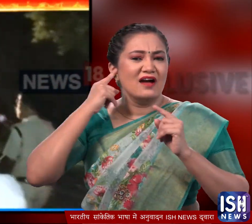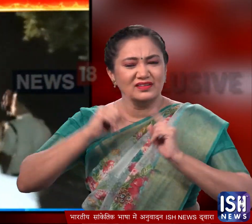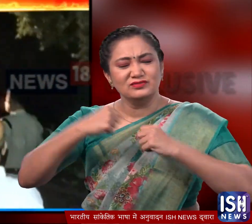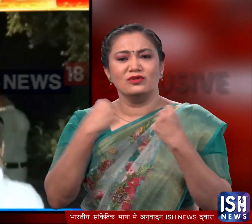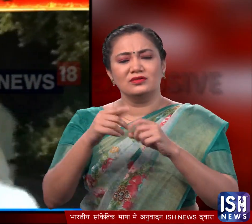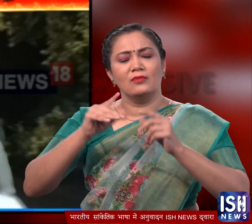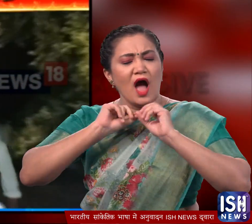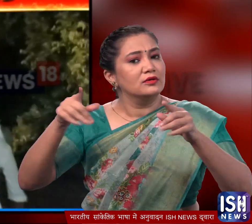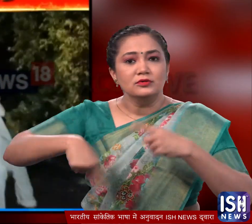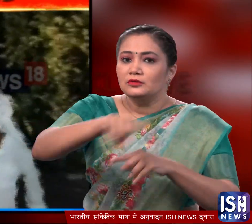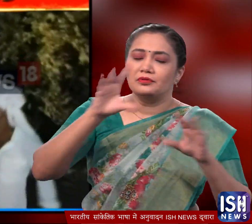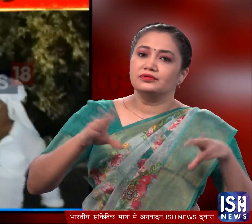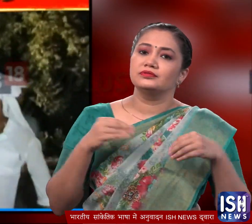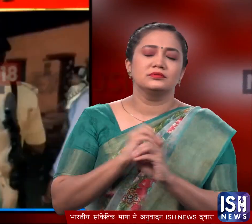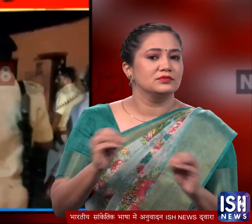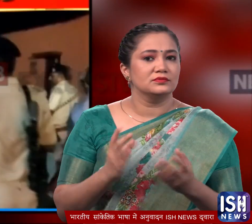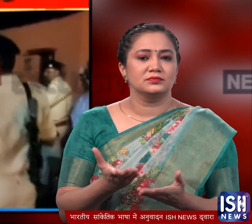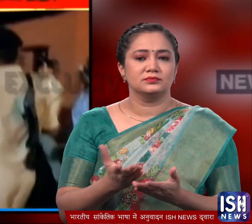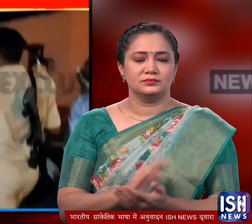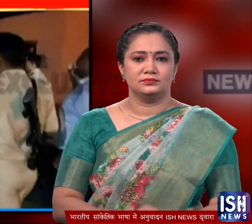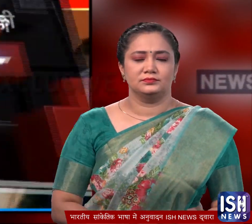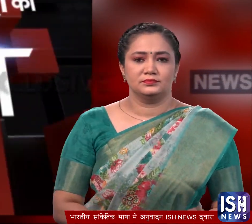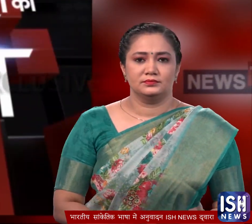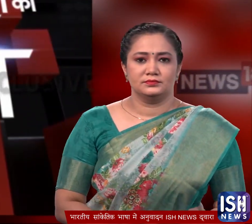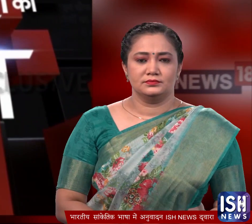गया कि वो लोग उनकी भी सुनने को तैयार नहीं थे।